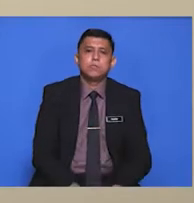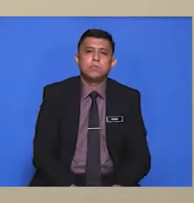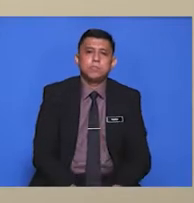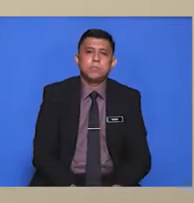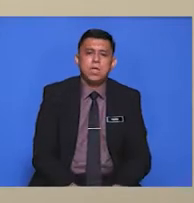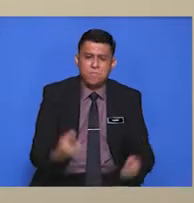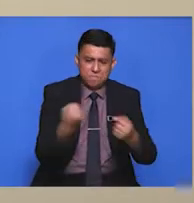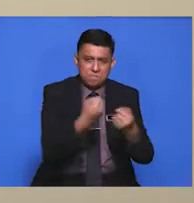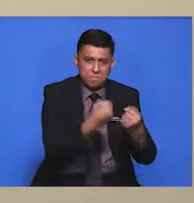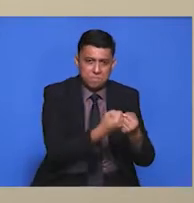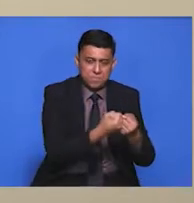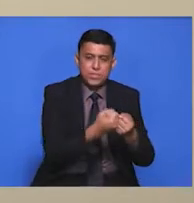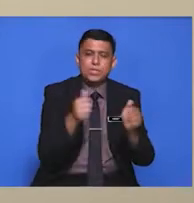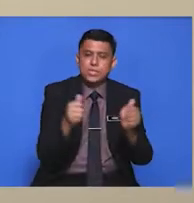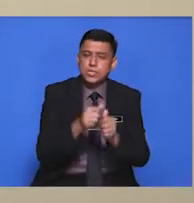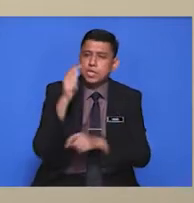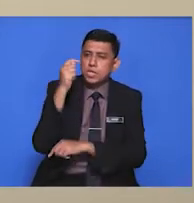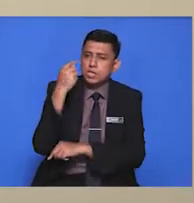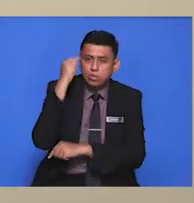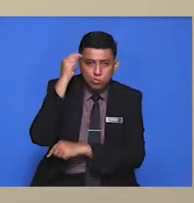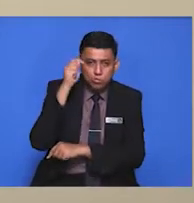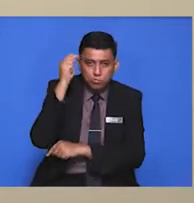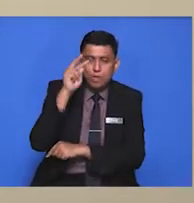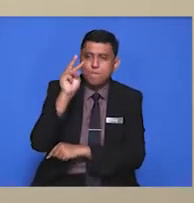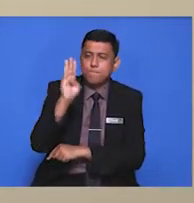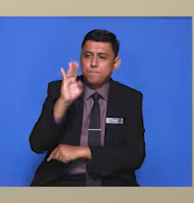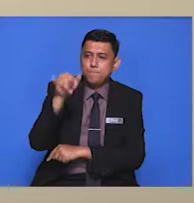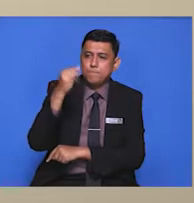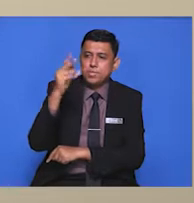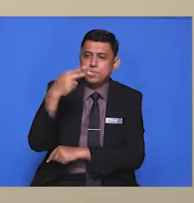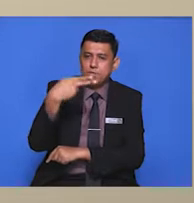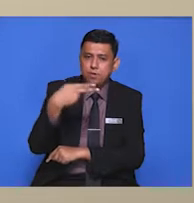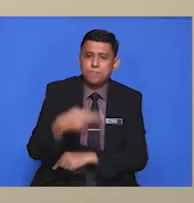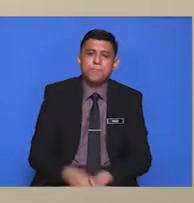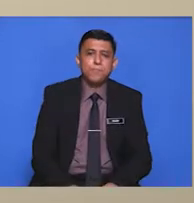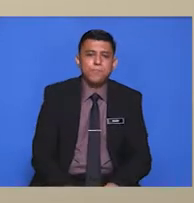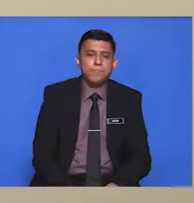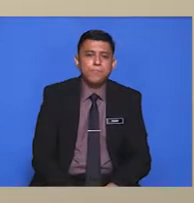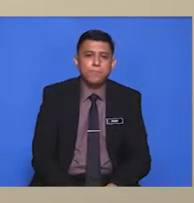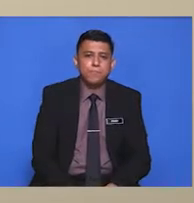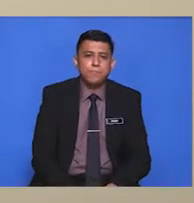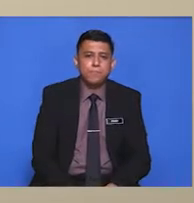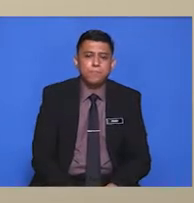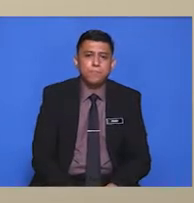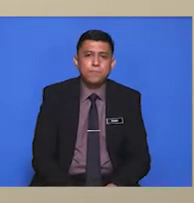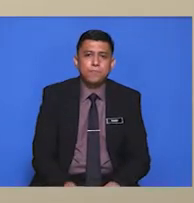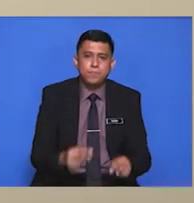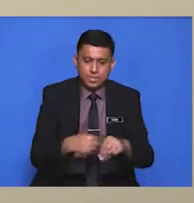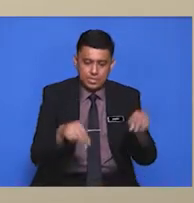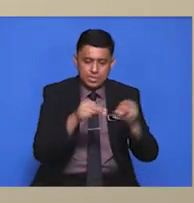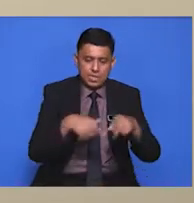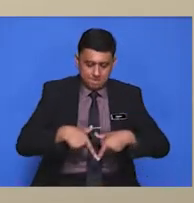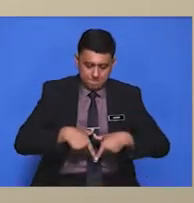Binjah untuk mempertahankan hak keluarganya. Nilai seterusnya ialah nilai